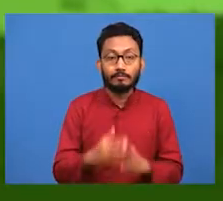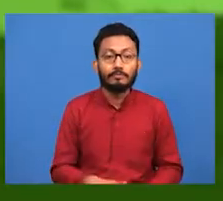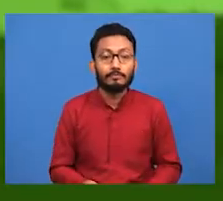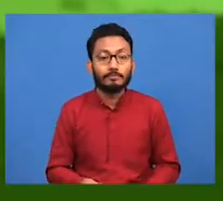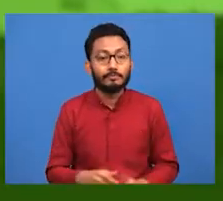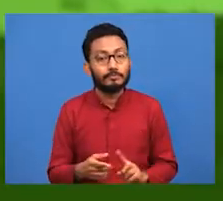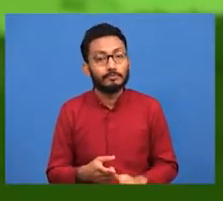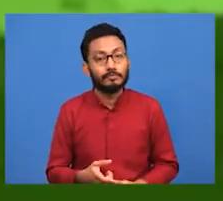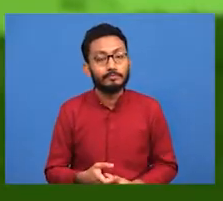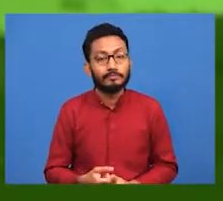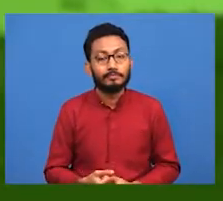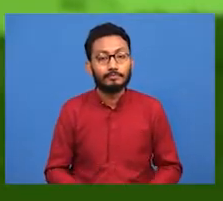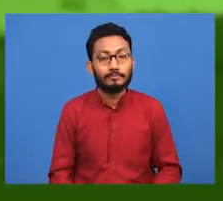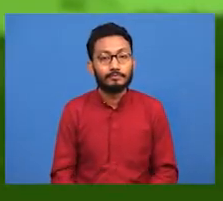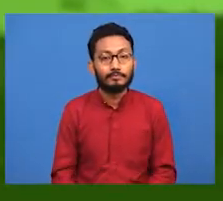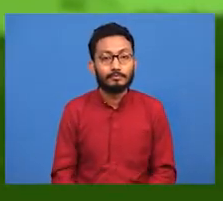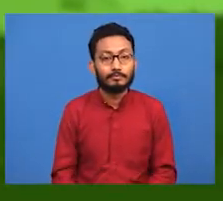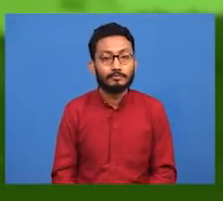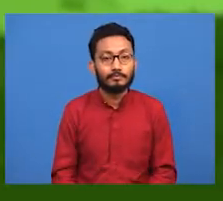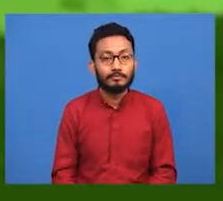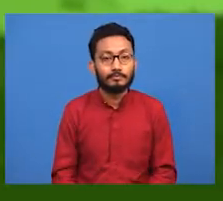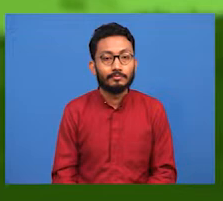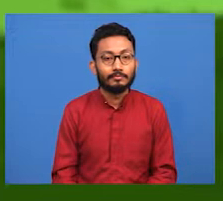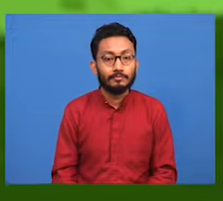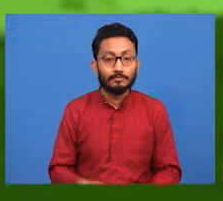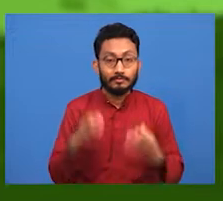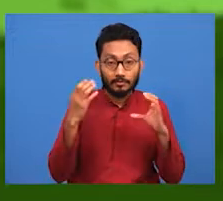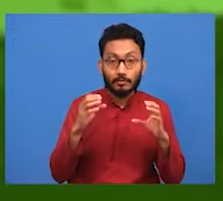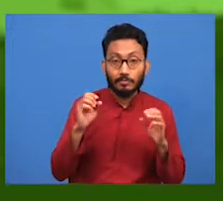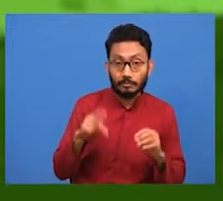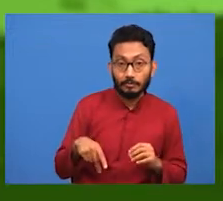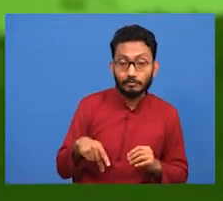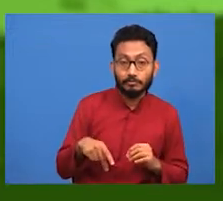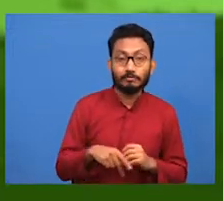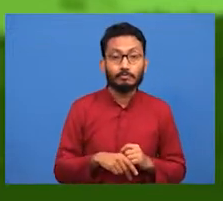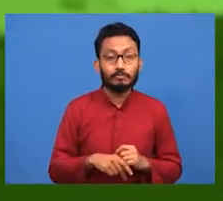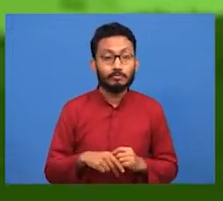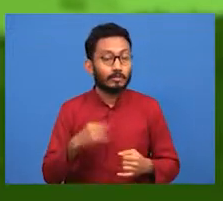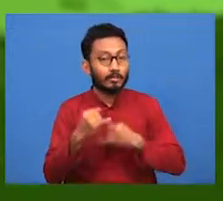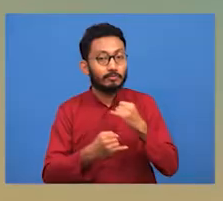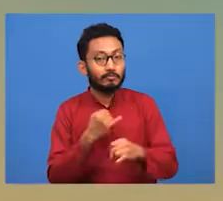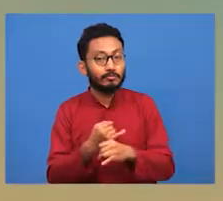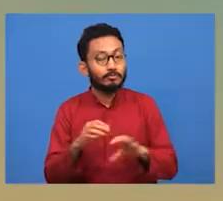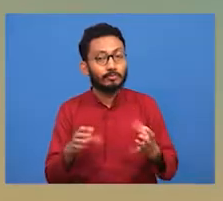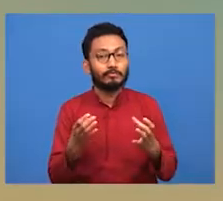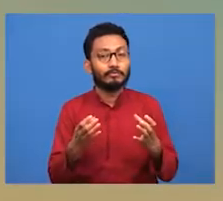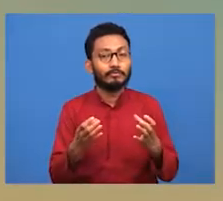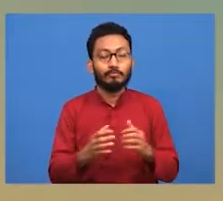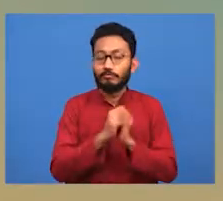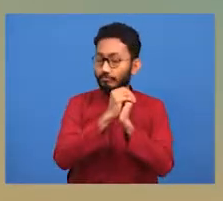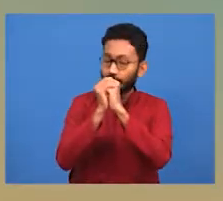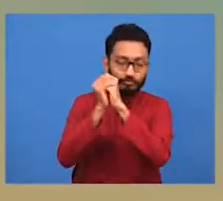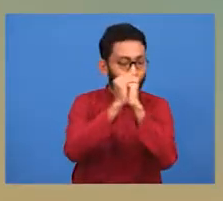Bagaimana dengan jawapan kamu semua? Cikgu pasti kamu berjaya lakukannya dengan baik.